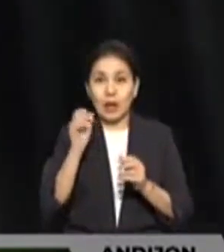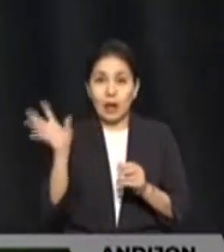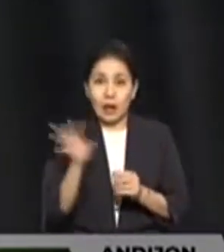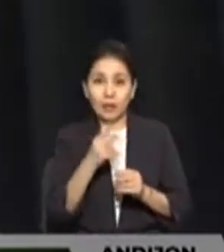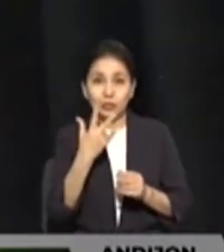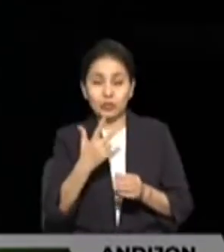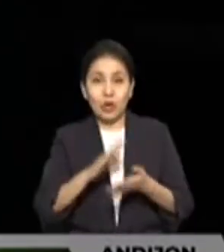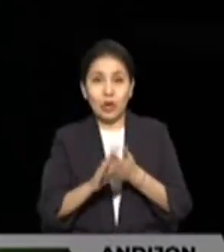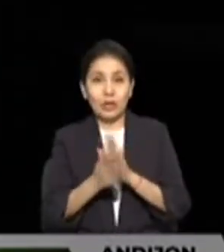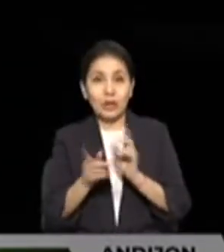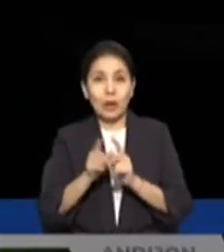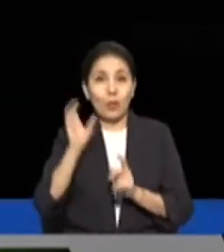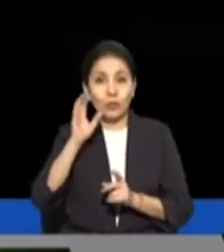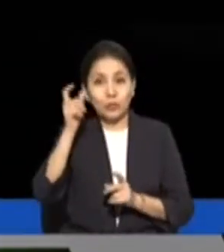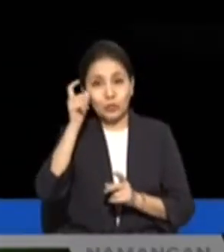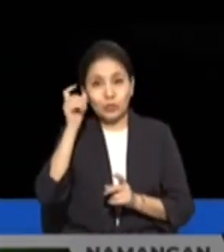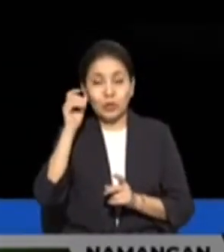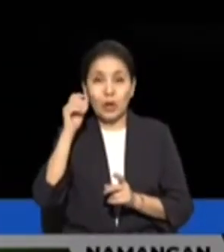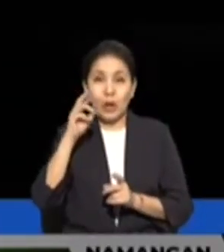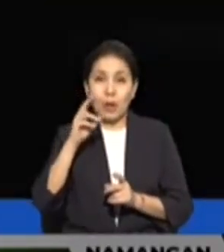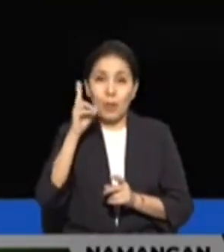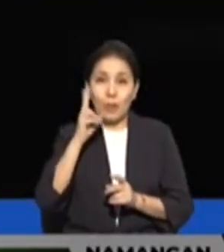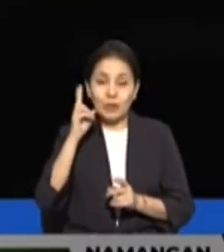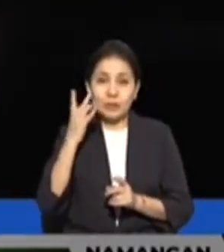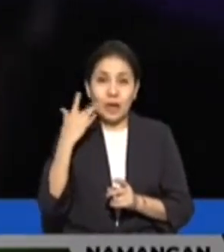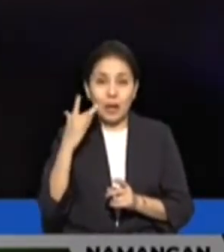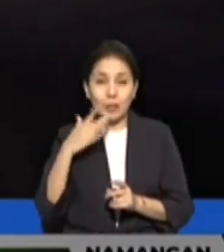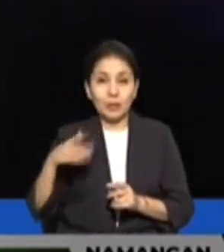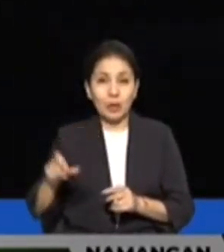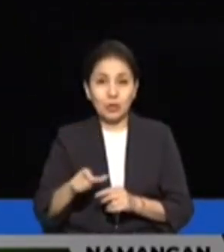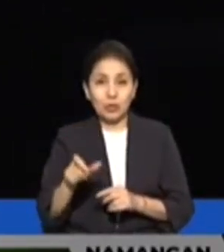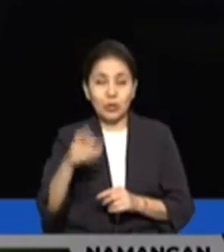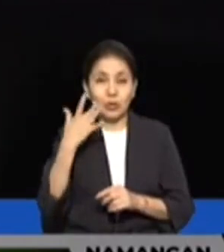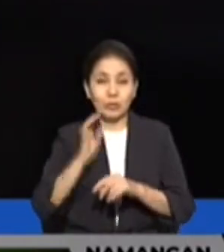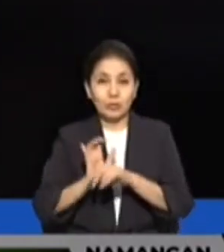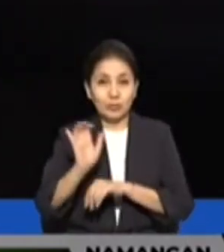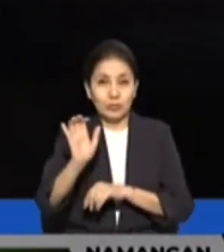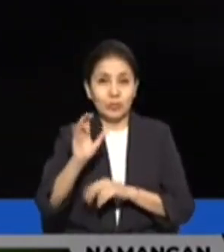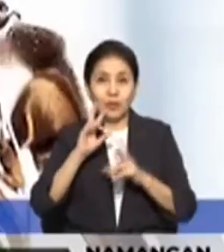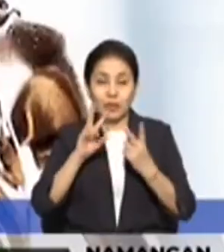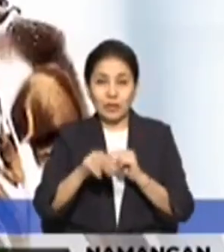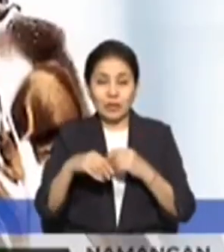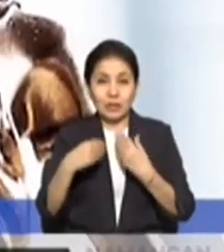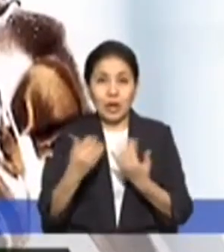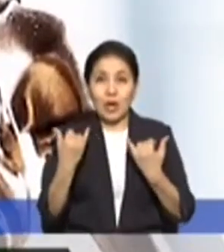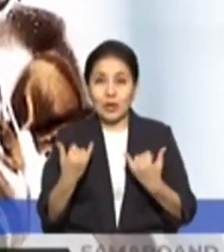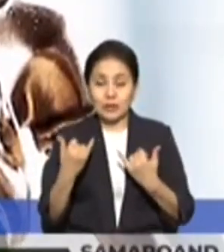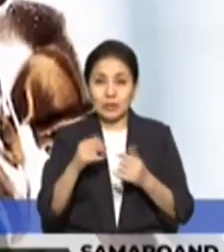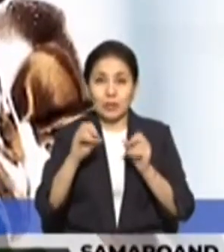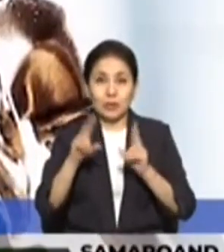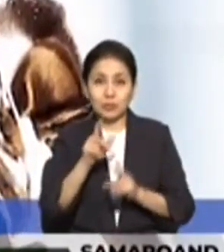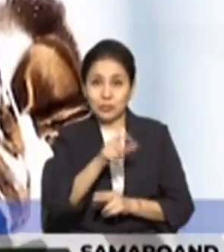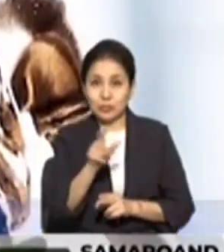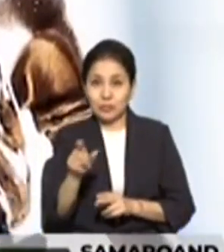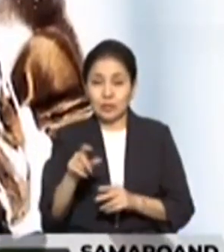holatda fuqarolarga O'zbekiston, Turkiya, Yevropa, Meksika, AQSh yo'nalishida Qo'shma Shtatlarga ishlash uchun yuborish va'da qilingan. Hozirda mazkur